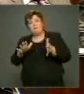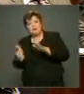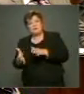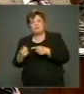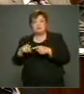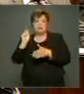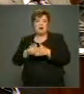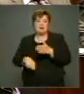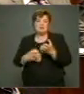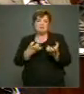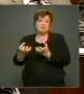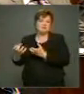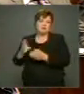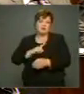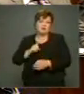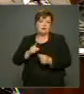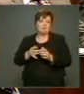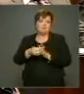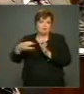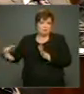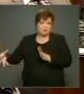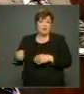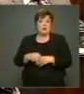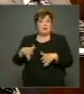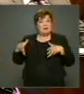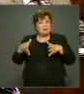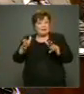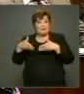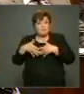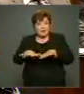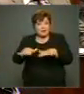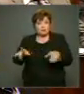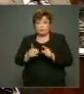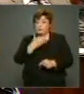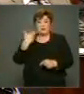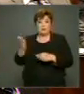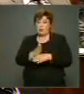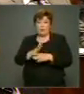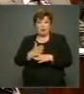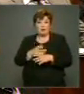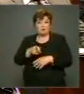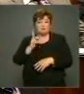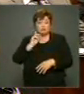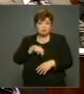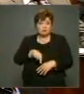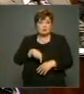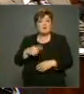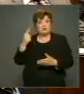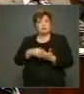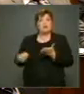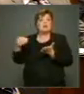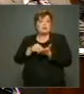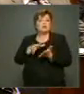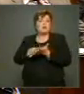peruskorjaustarpeen. Tienverkostomme korjaustarpeen laiminlyönti aiheuttaa siis valtavat lisäkustannukset,